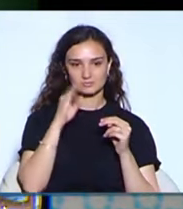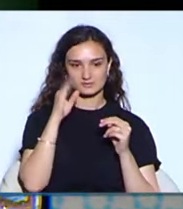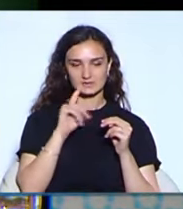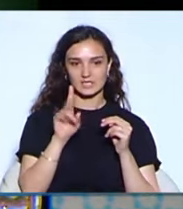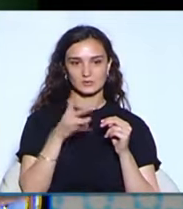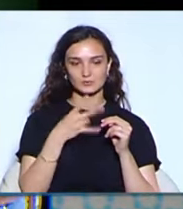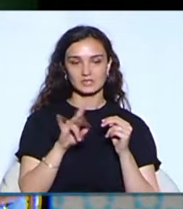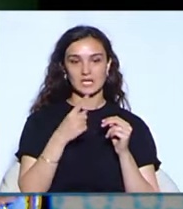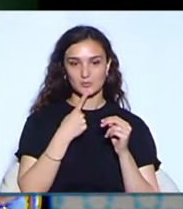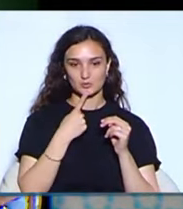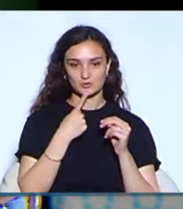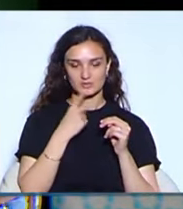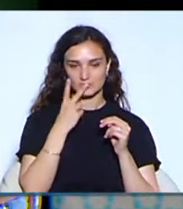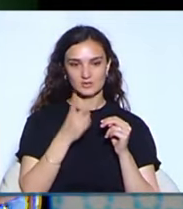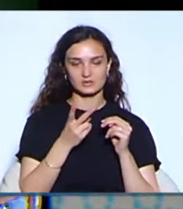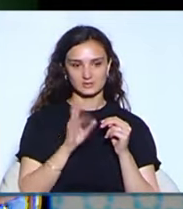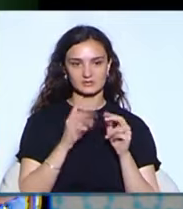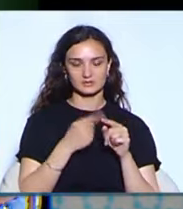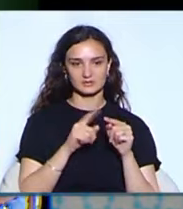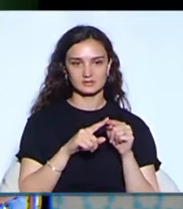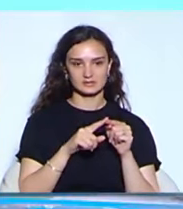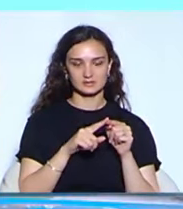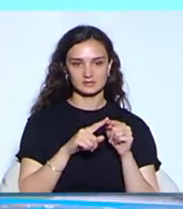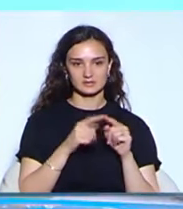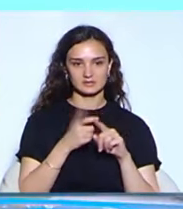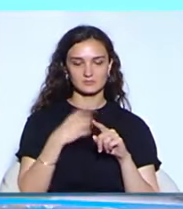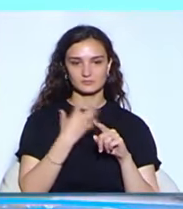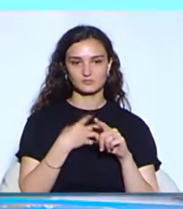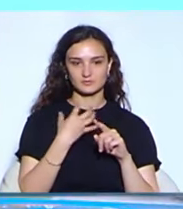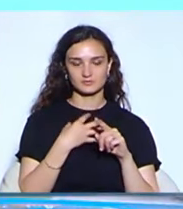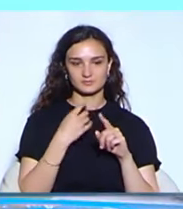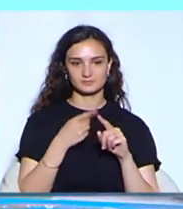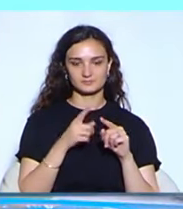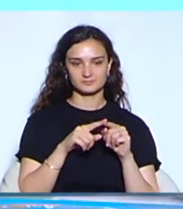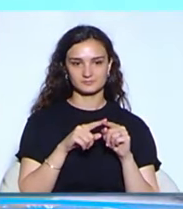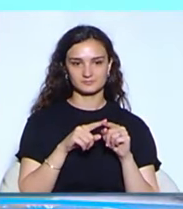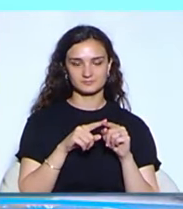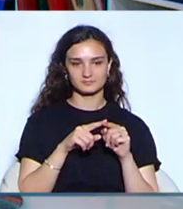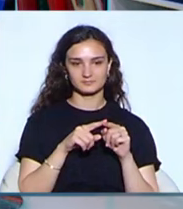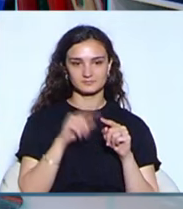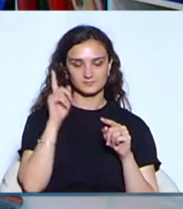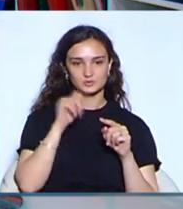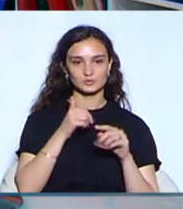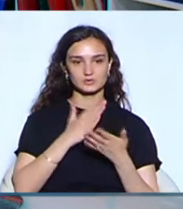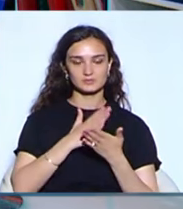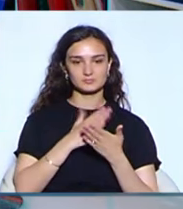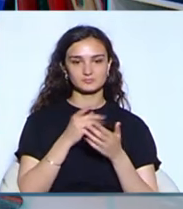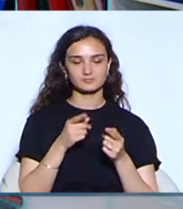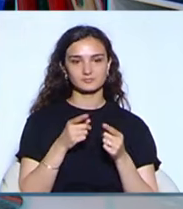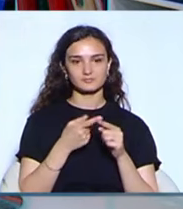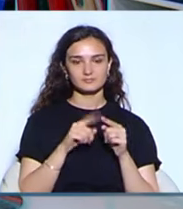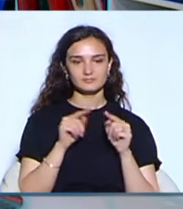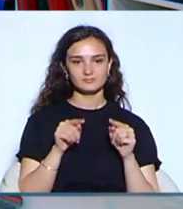რა არ უნდა გამორჩეს, ხო? დიახ, დიახ, მოდით აი ეს არის ძალიან ძალიან მნიშვნელოვანი, ხომ? იცით როგორ არის